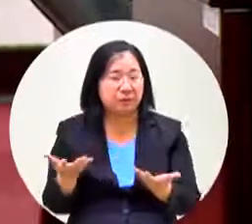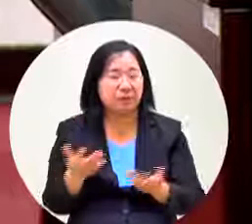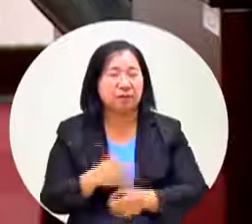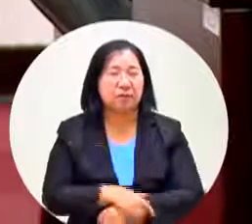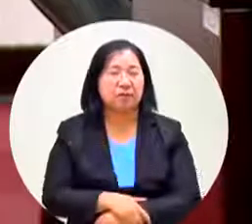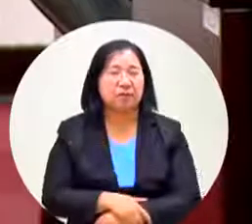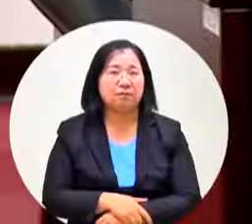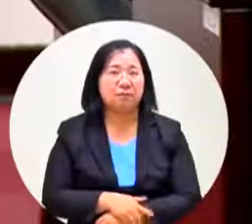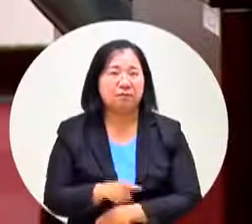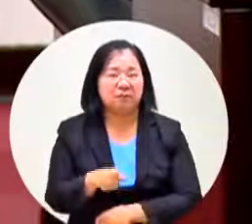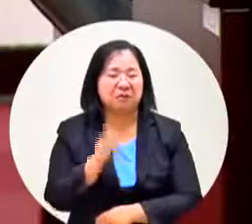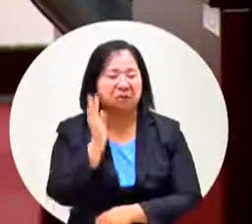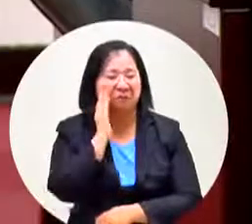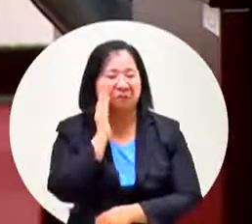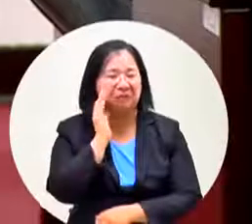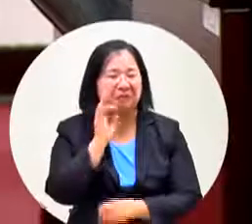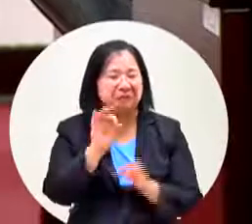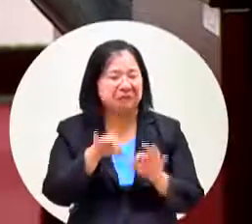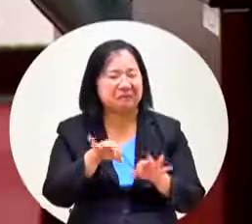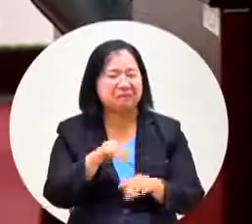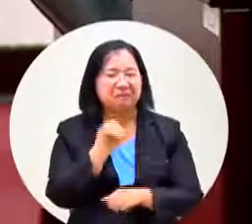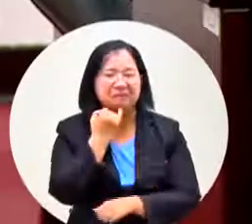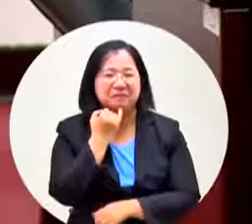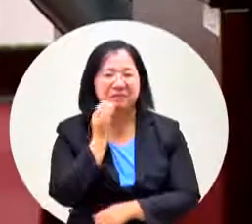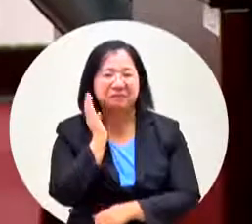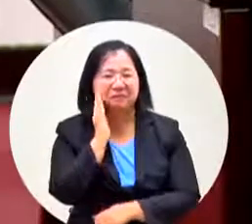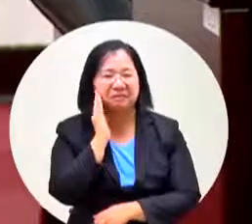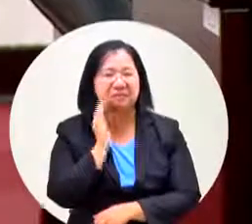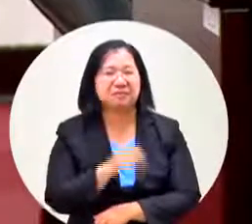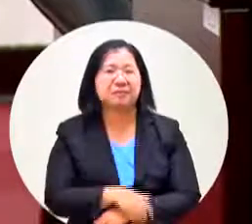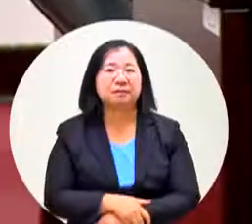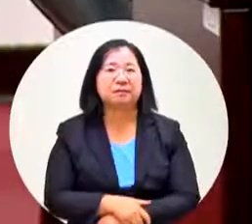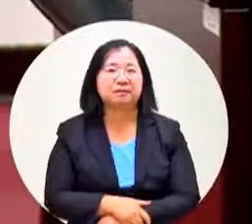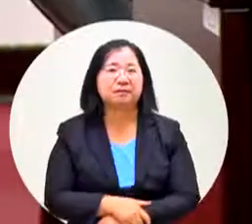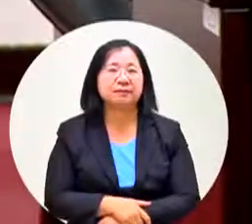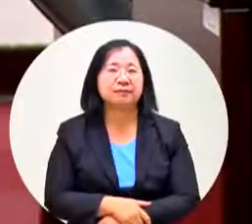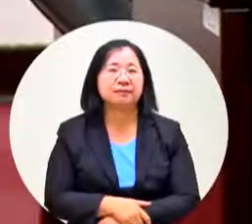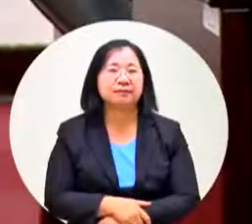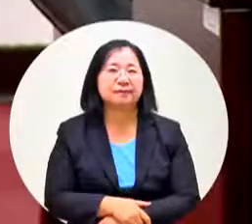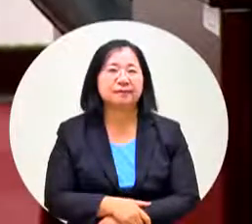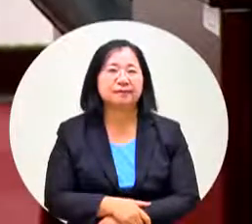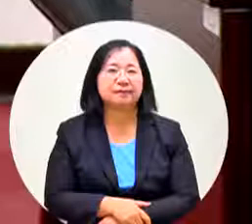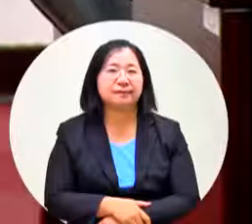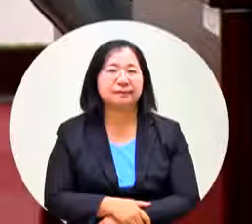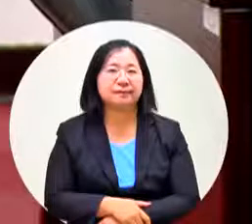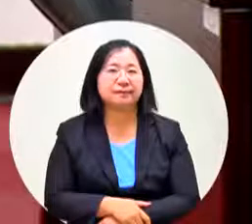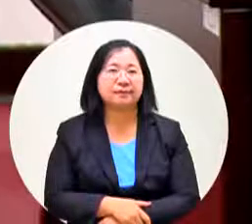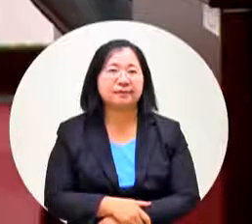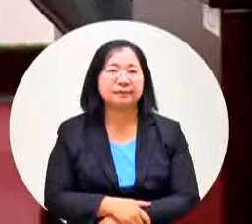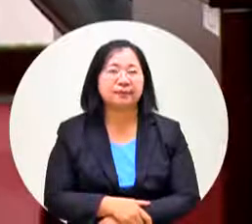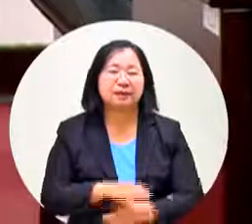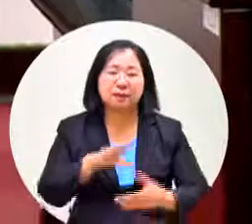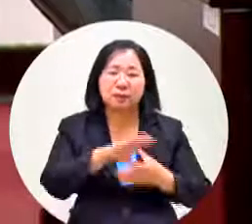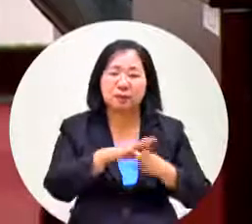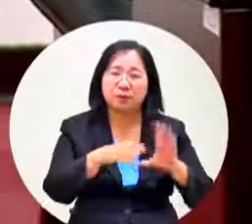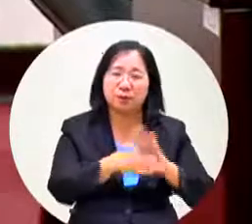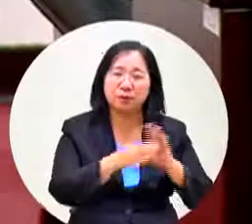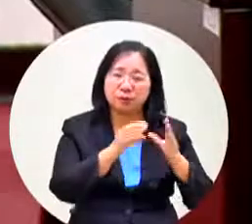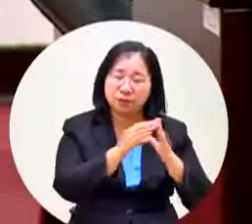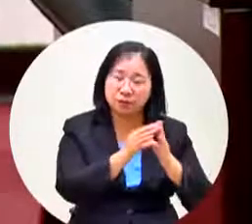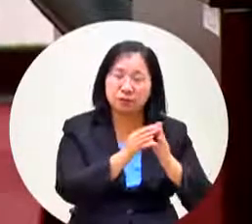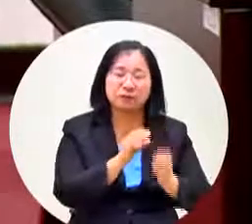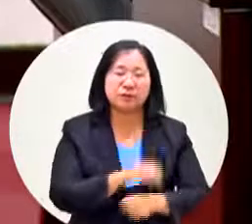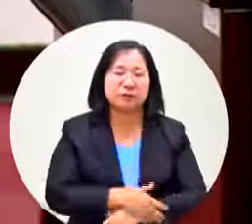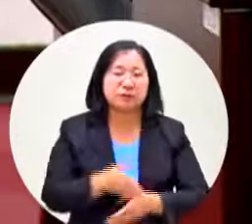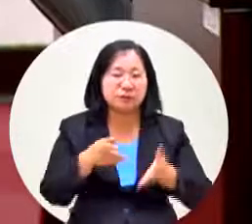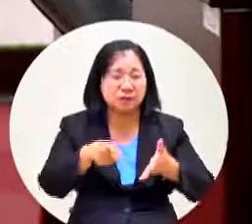人的人口，就近都有一个公园吼、哦。你着要个施工啊，就近都有一个公园，而且佫非常有纪